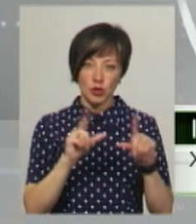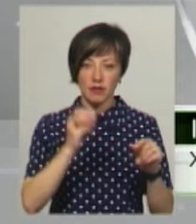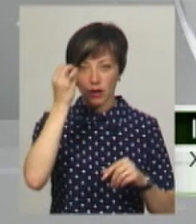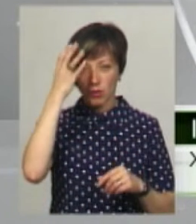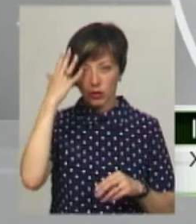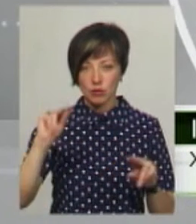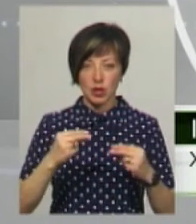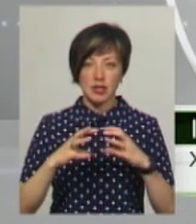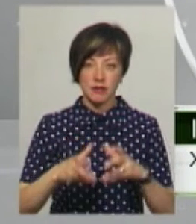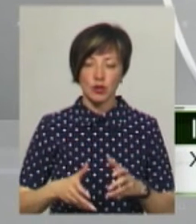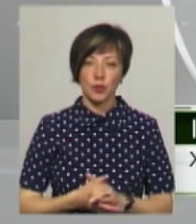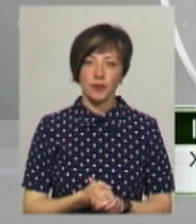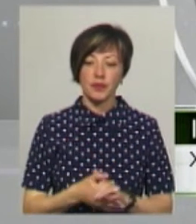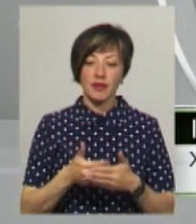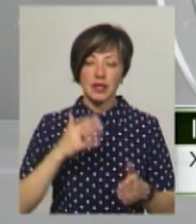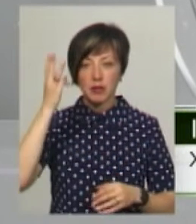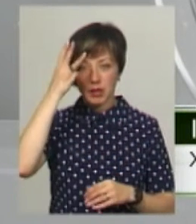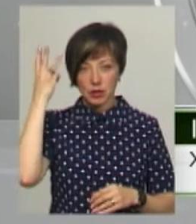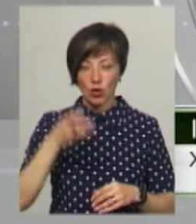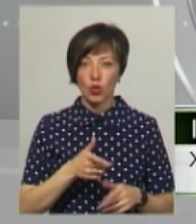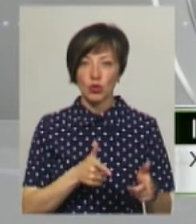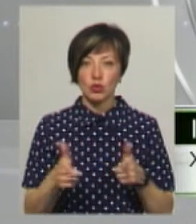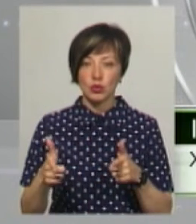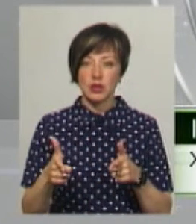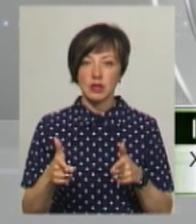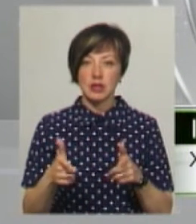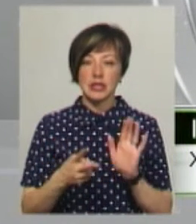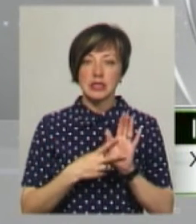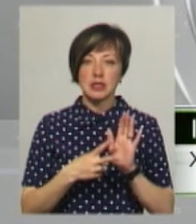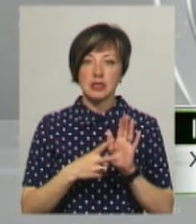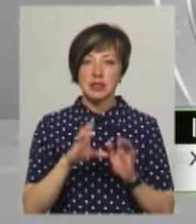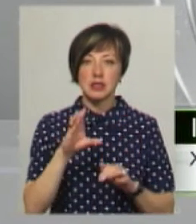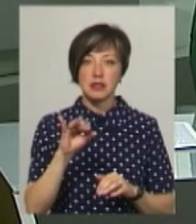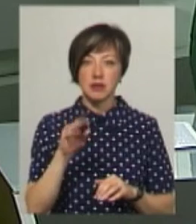Японію на чемпіонат світу. Від нас Хмельницького готується на цей чемпіонат Тимит Олександр.